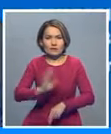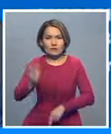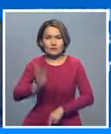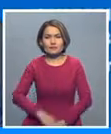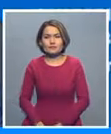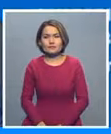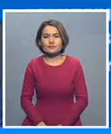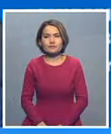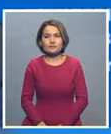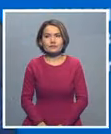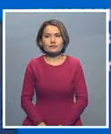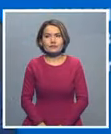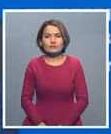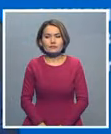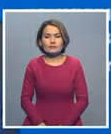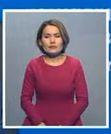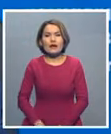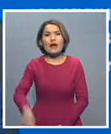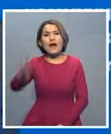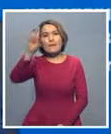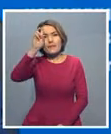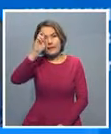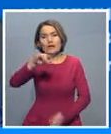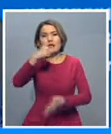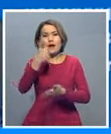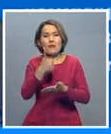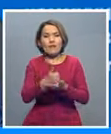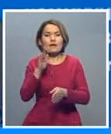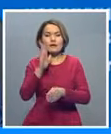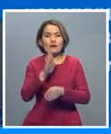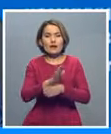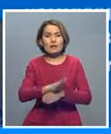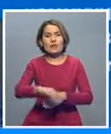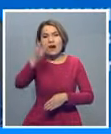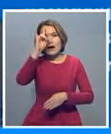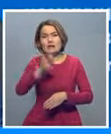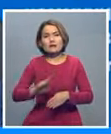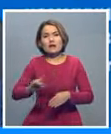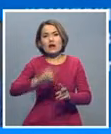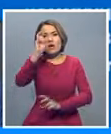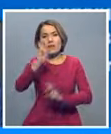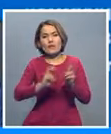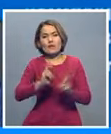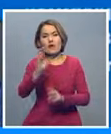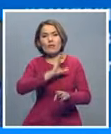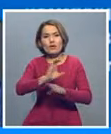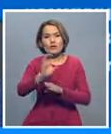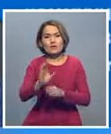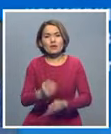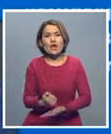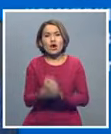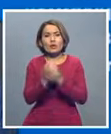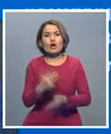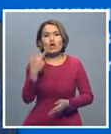Для поддержки наших экспортеров. Мемлекет басшысының тапсырмасымен қазақстандық экспорттаушыларды қолдауға 35 миллиард теңге бөлінбекші.